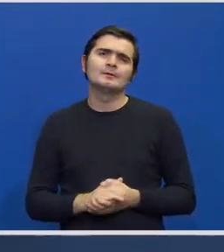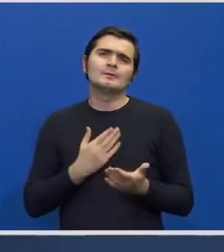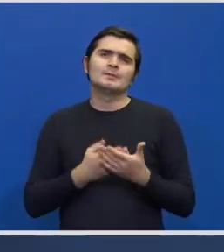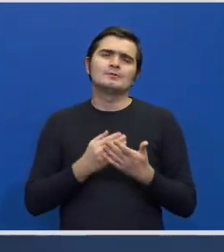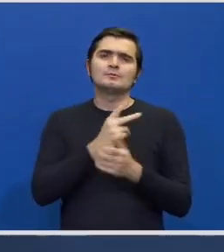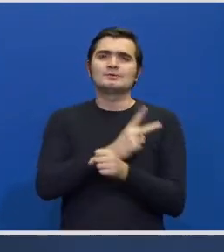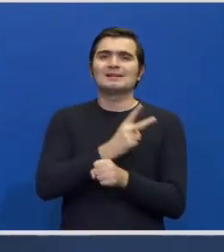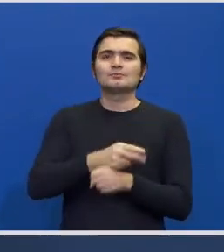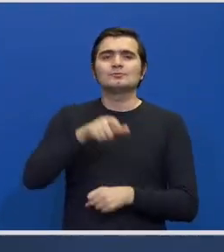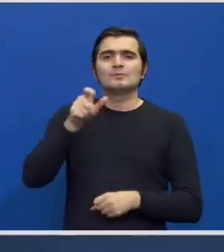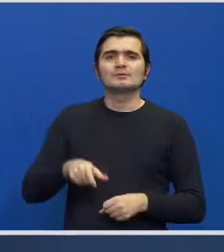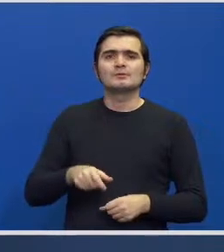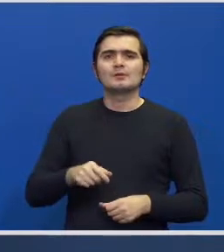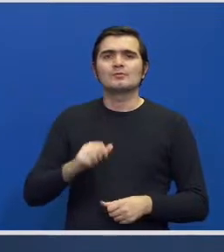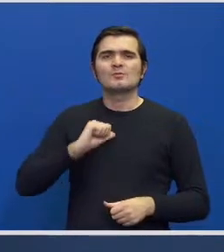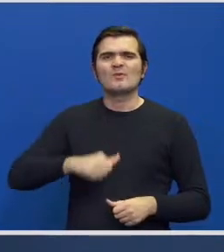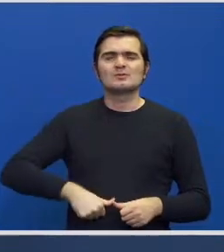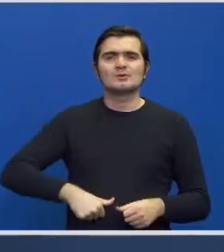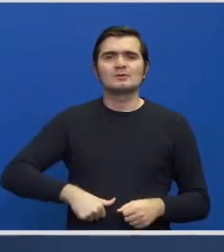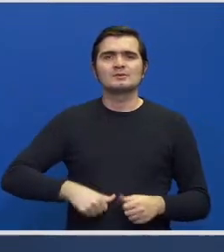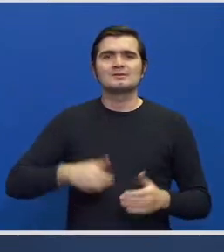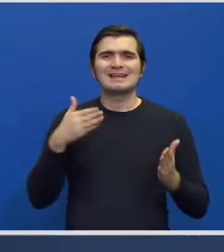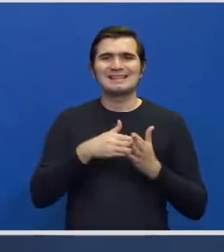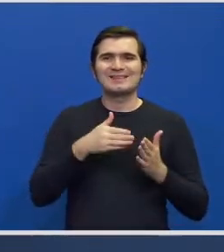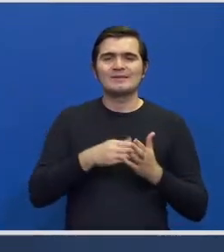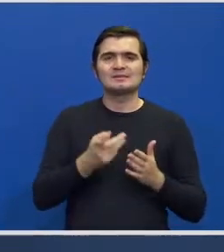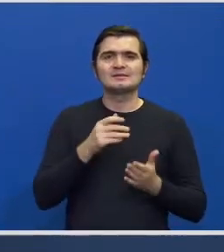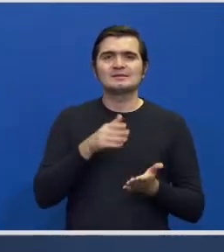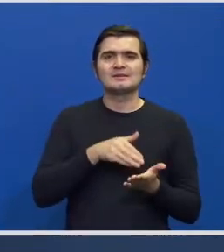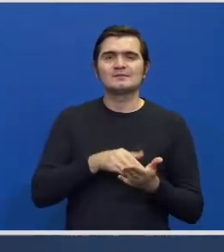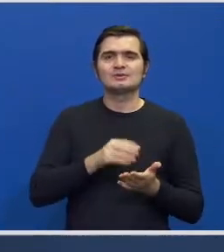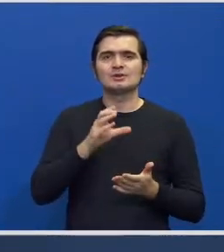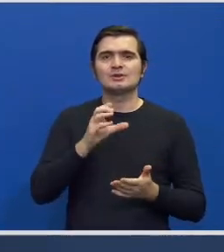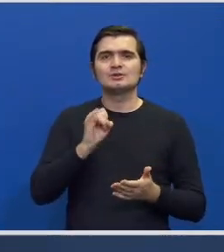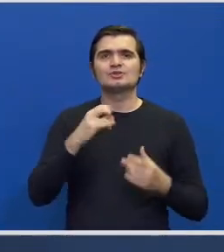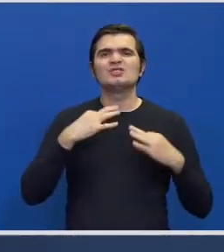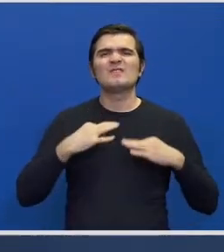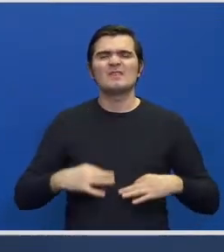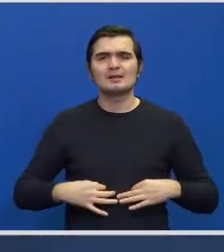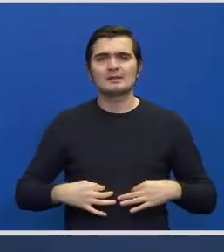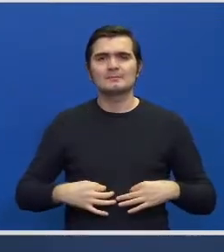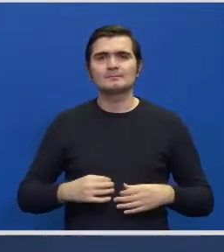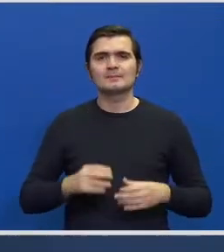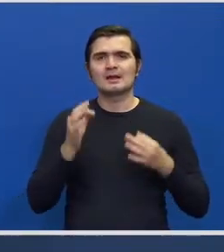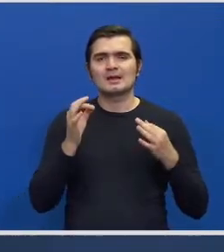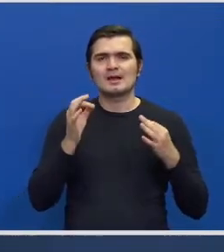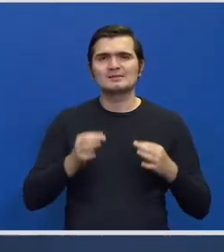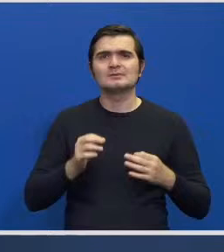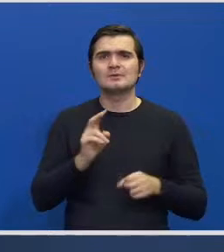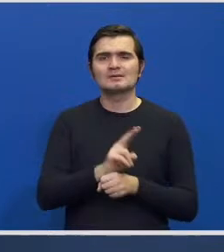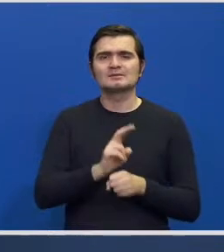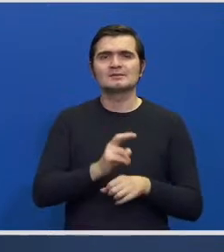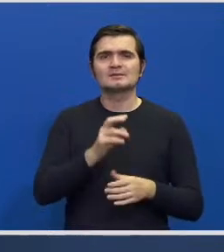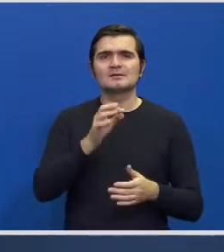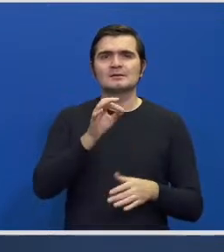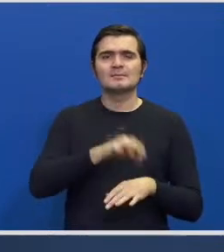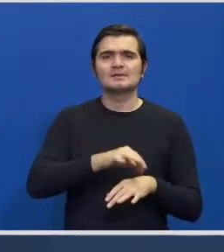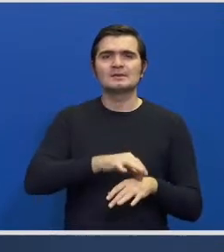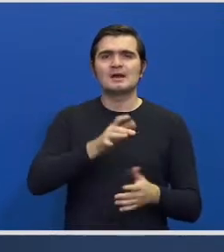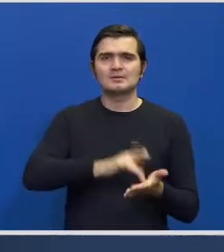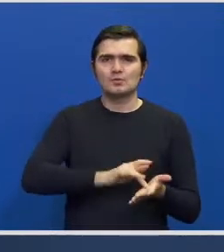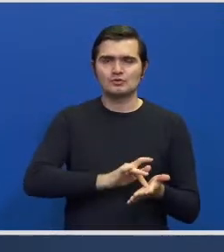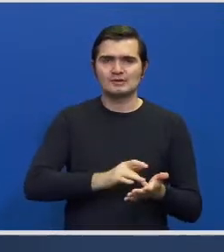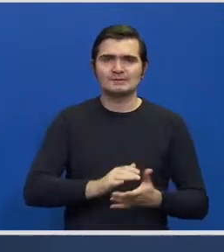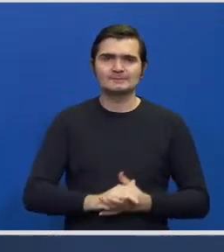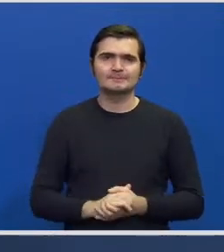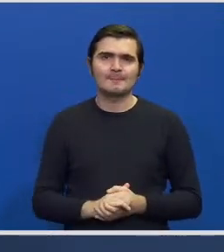5/2021 privind statutul personalului profesionist operativ de intervenție din cadrul serviciilor civile care asigură asistență publică medicală de